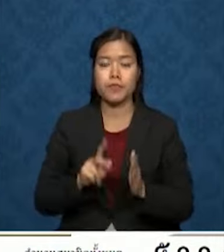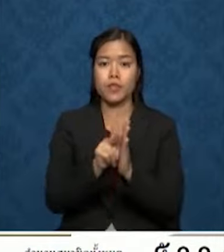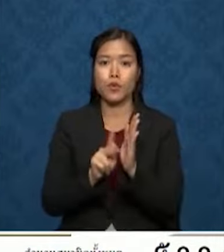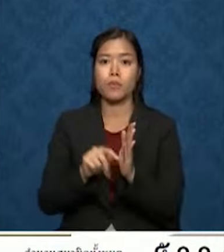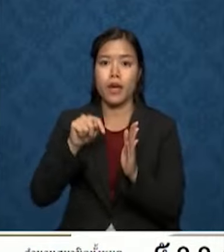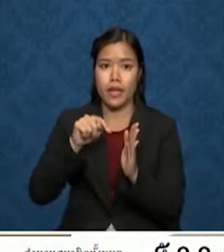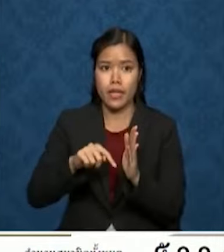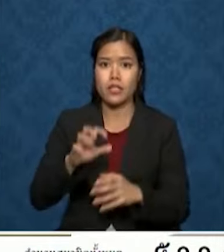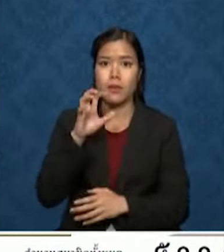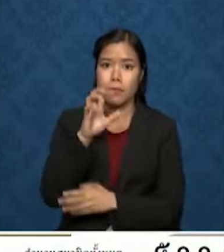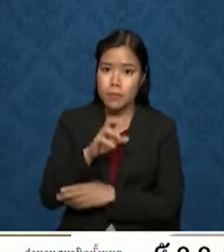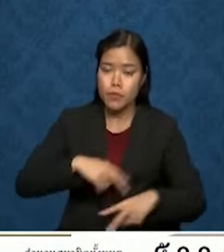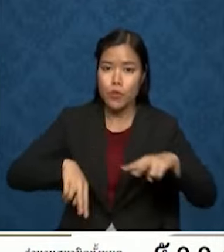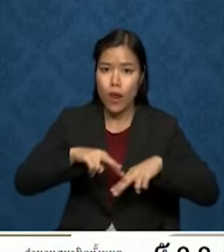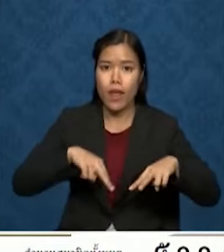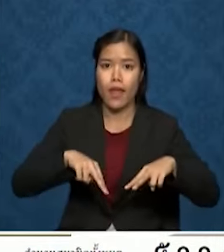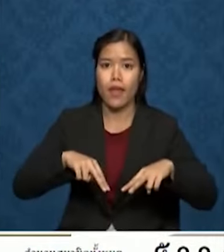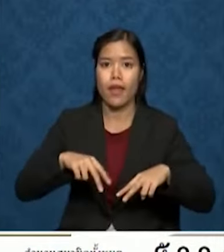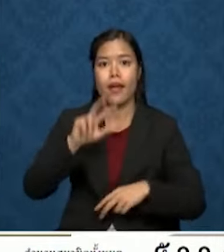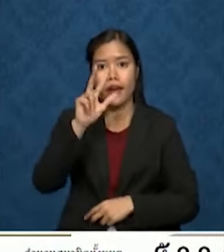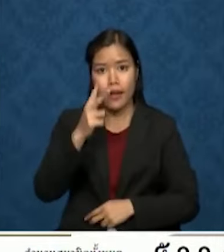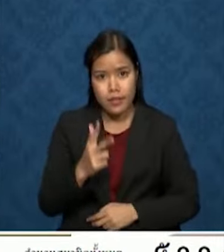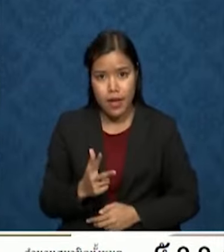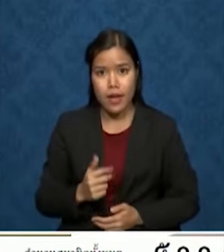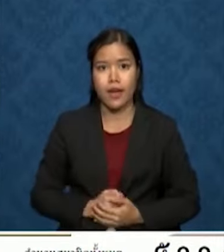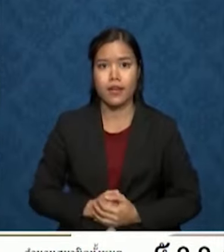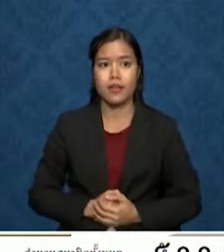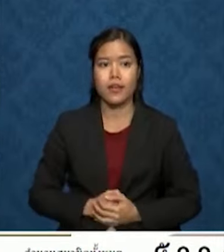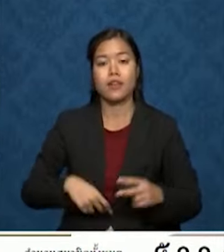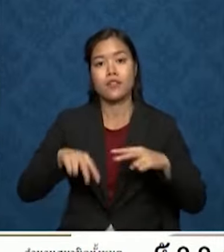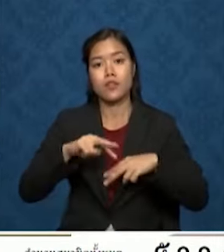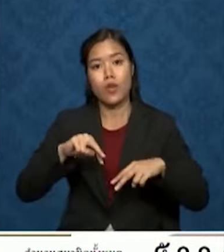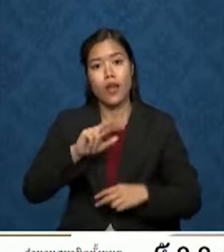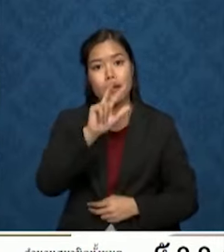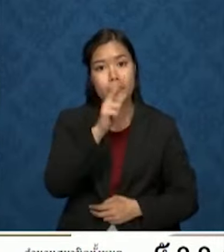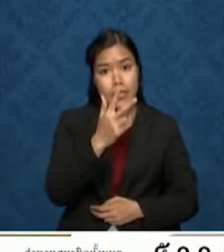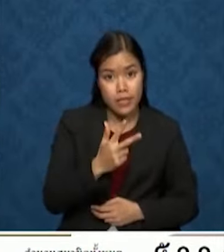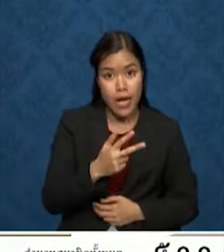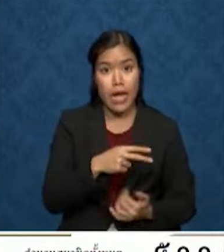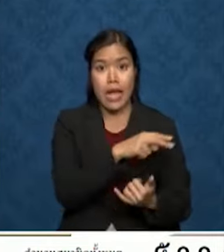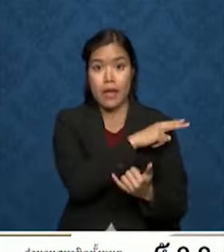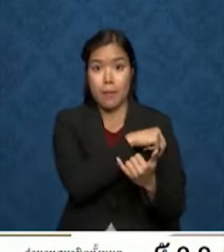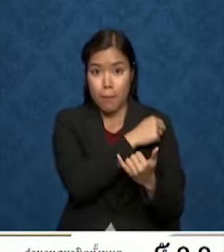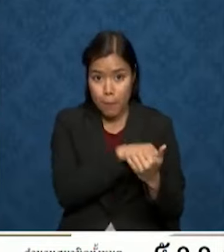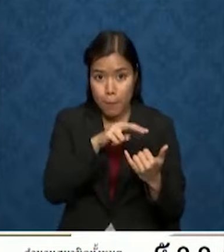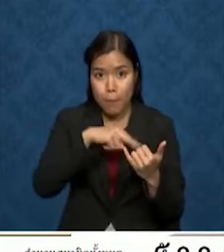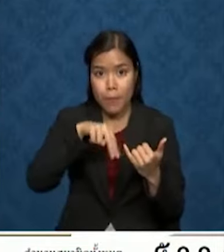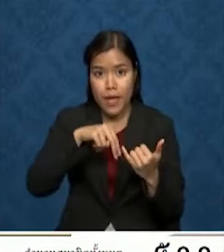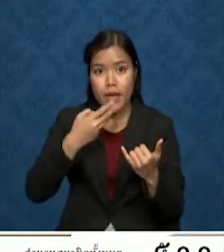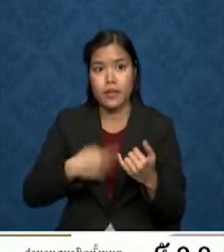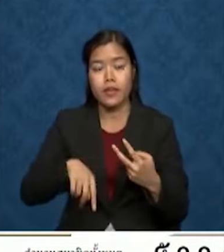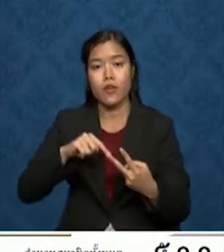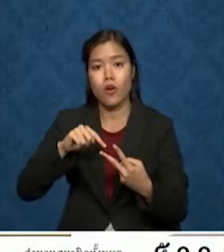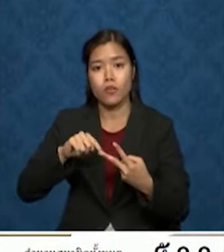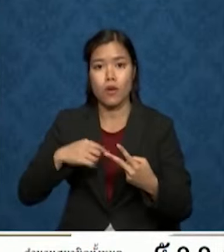ใช้กันชาอะไรี่นอกเหนือไปจากก Bank Art andะส financing that people themselves้กับก